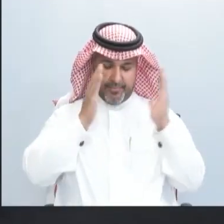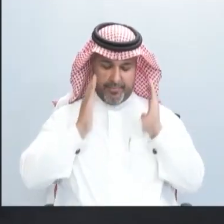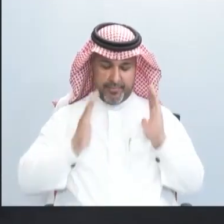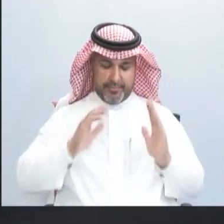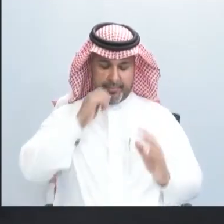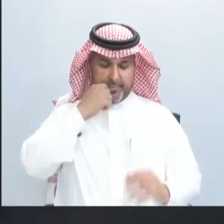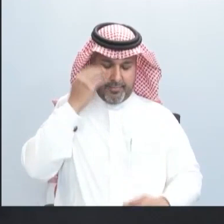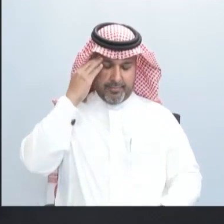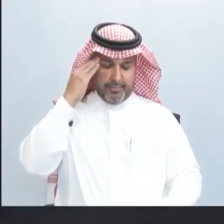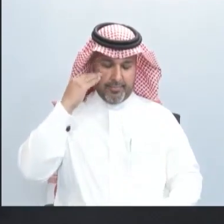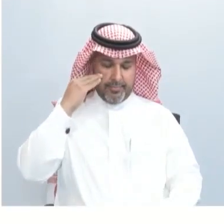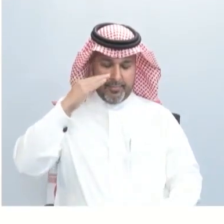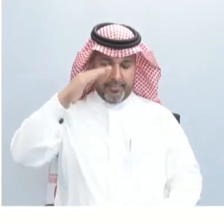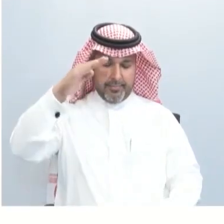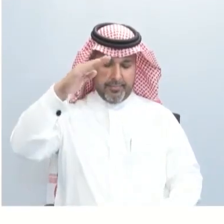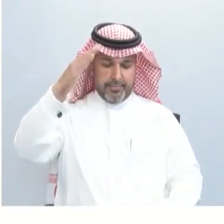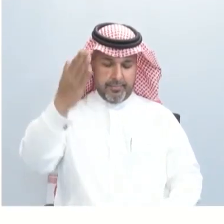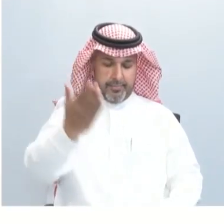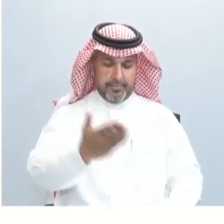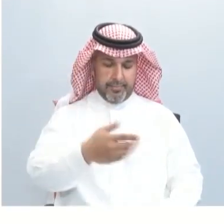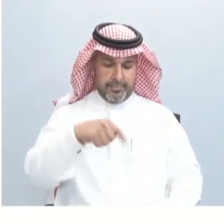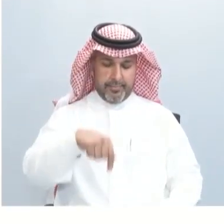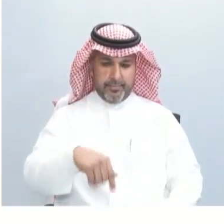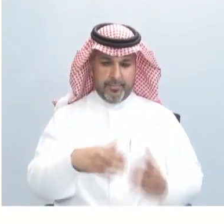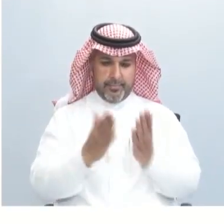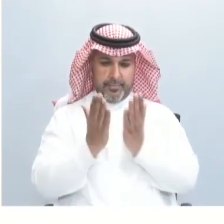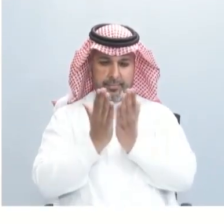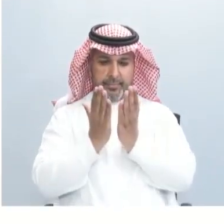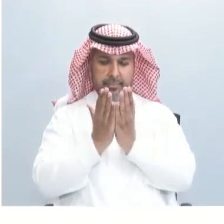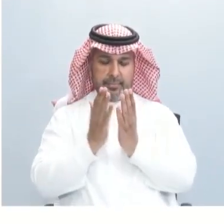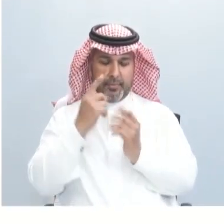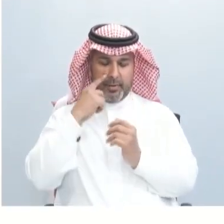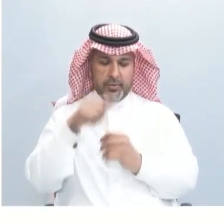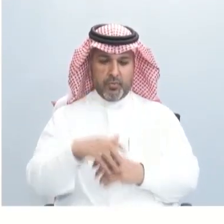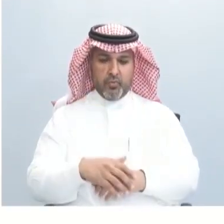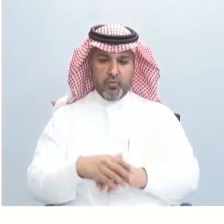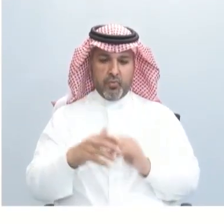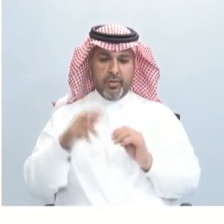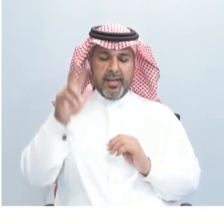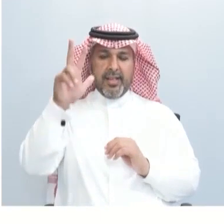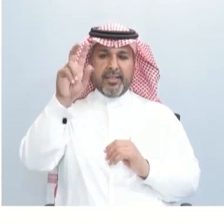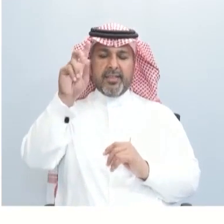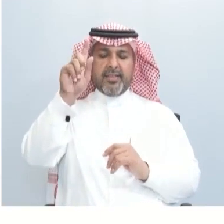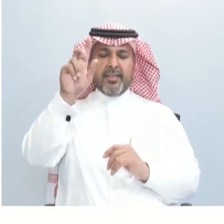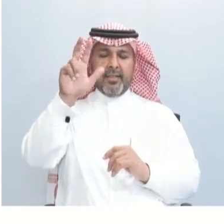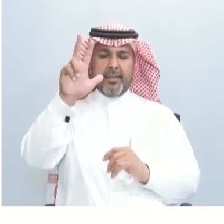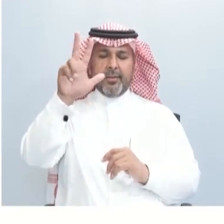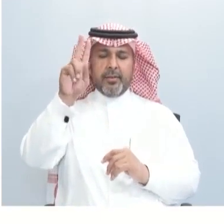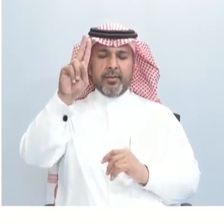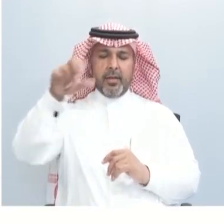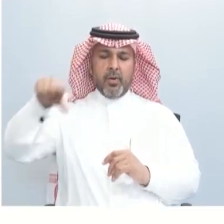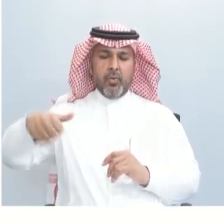الطلاب عزيزاتي الطالبات اليوم ان شاء الله باذن الله بنكون في معمل الجبر لنرى التوافيق